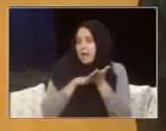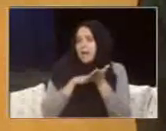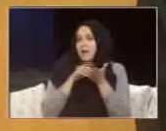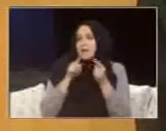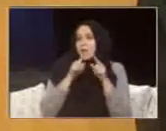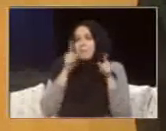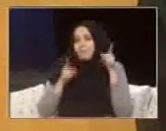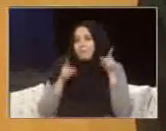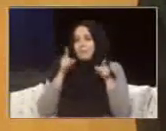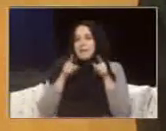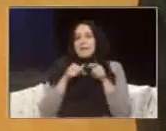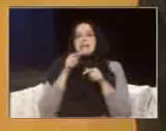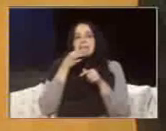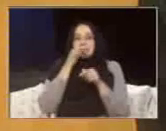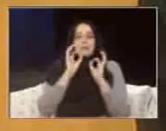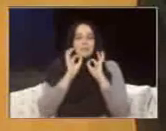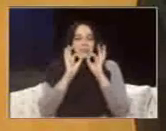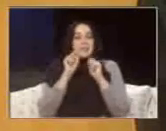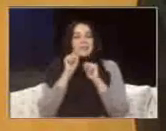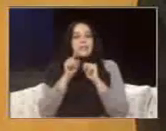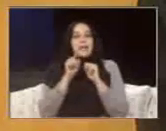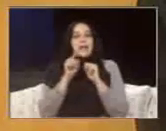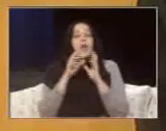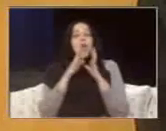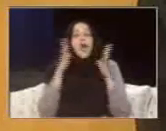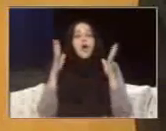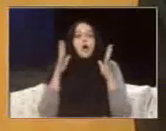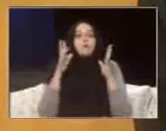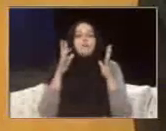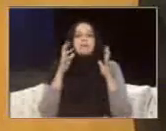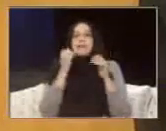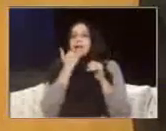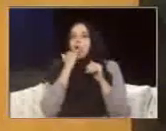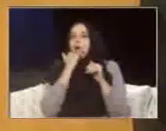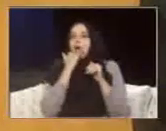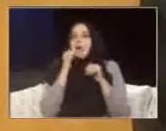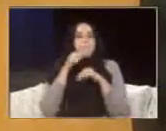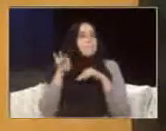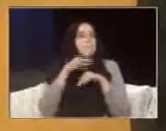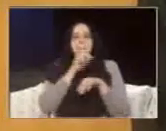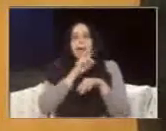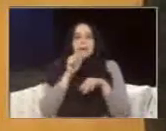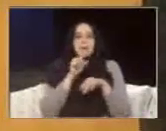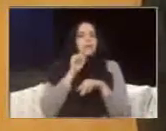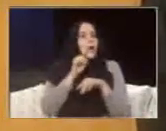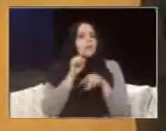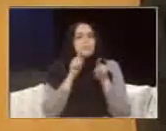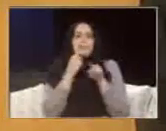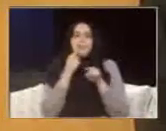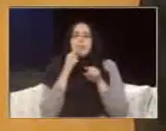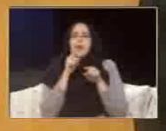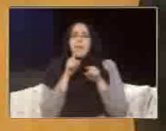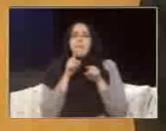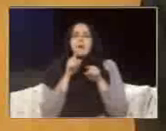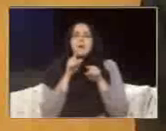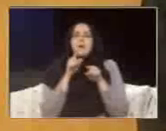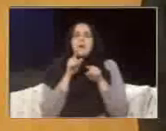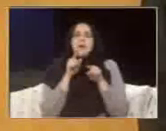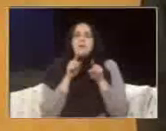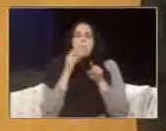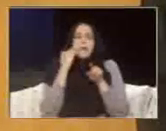لو كان يقع فيه المعتده هي الزواج، ما تزوجتيش الان انت كنتي في العده، لان حتى في ذاك الوقت لو